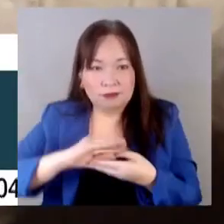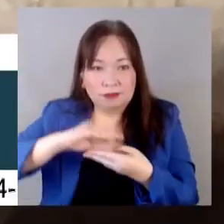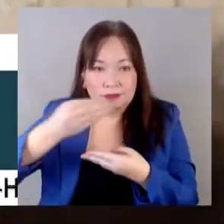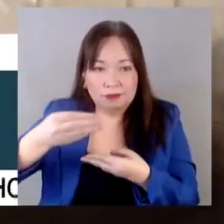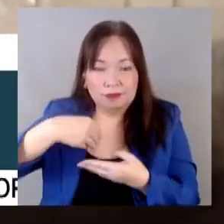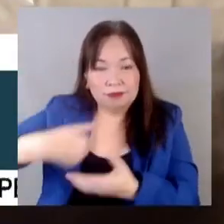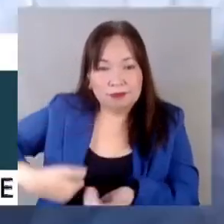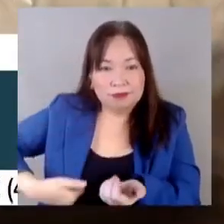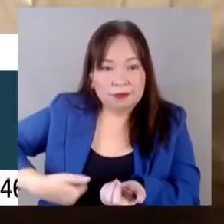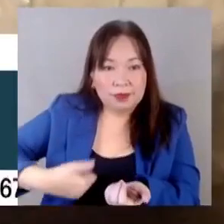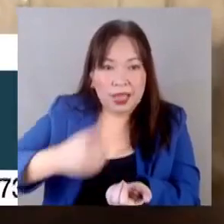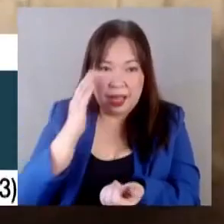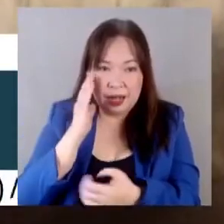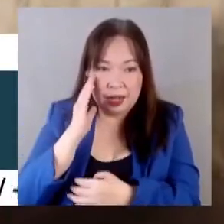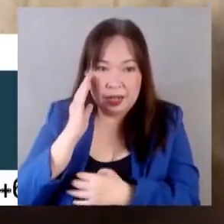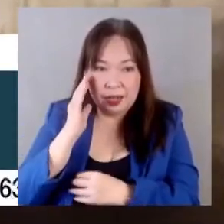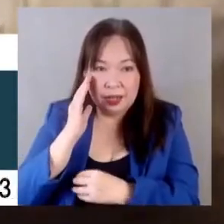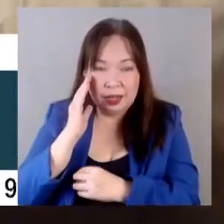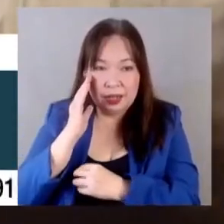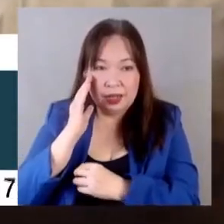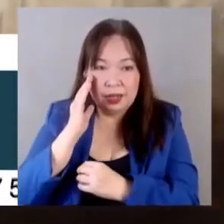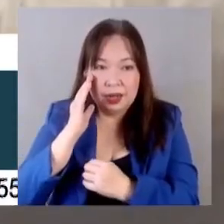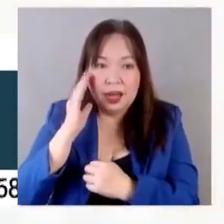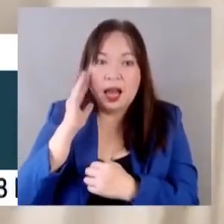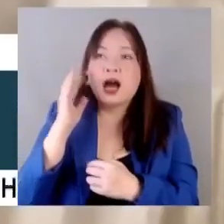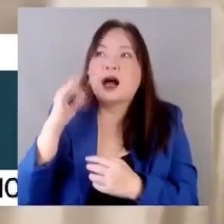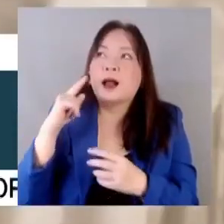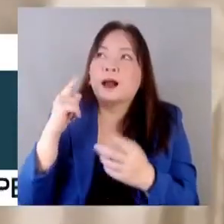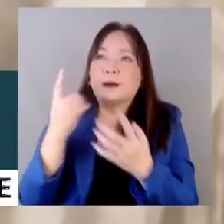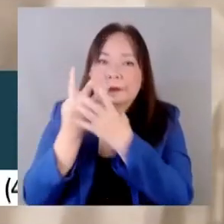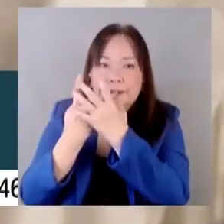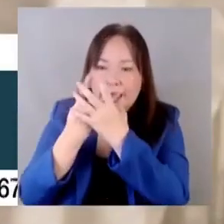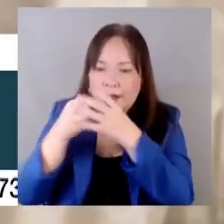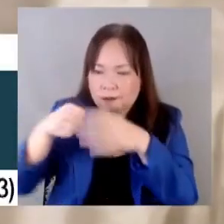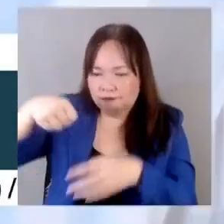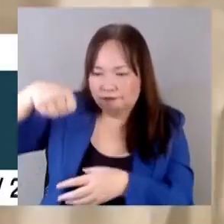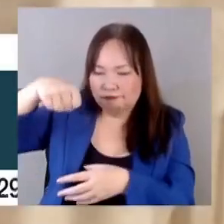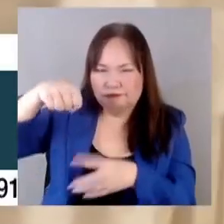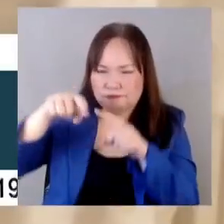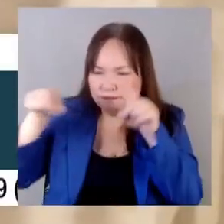Kung alam niyo po yung fishnet na rainbow color, madalas,